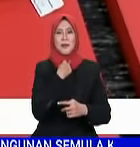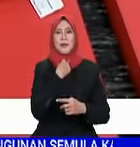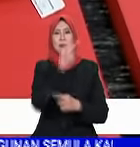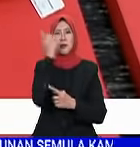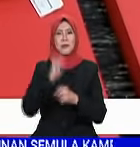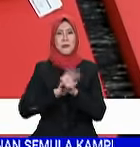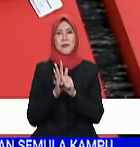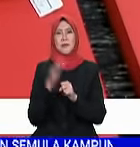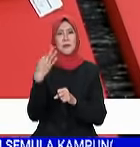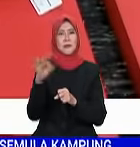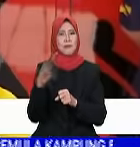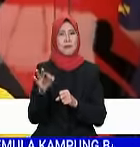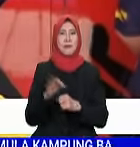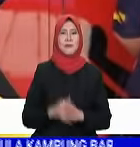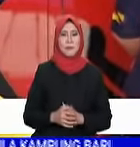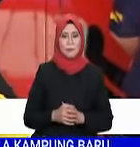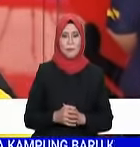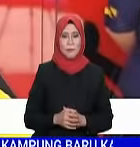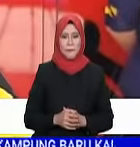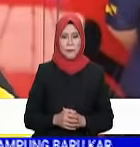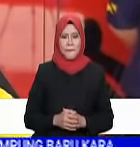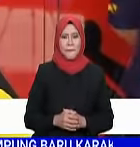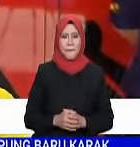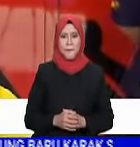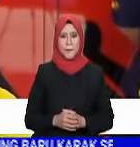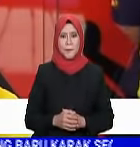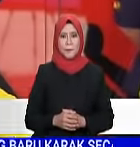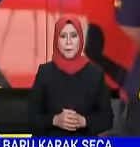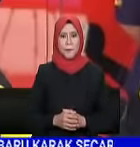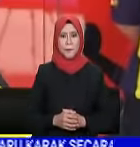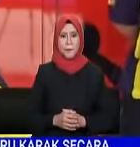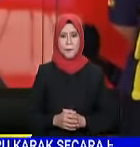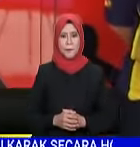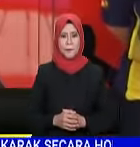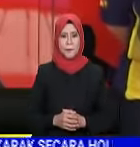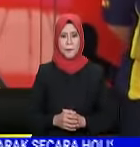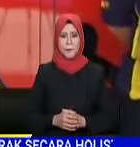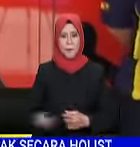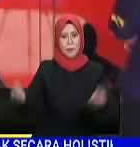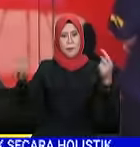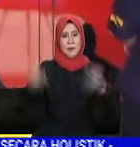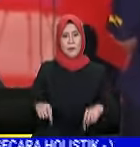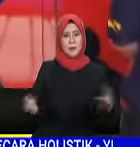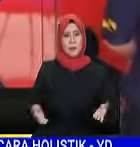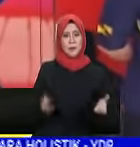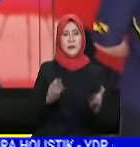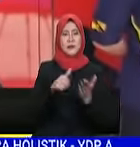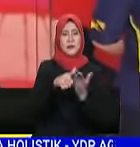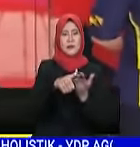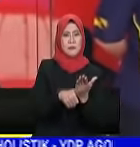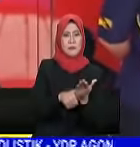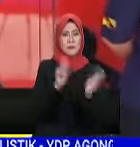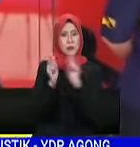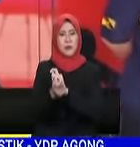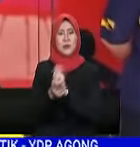penularan COVID-19. Nah, luka ni aja, rusak. Rusak, sedikit yang rusak. Ya. Jam 4 lah. Jam